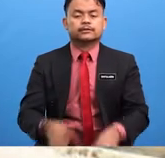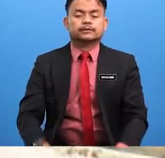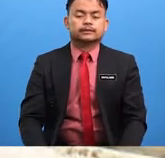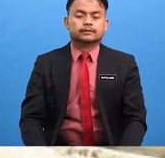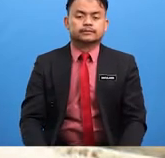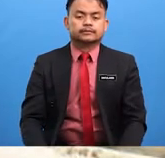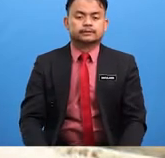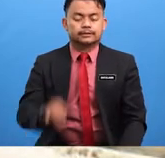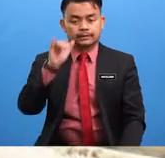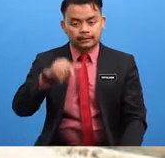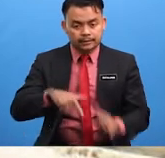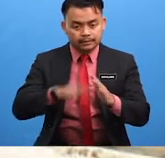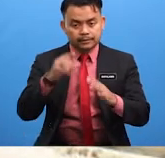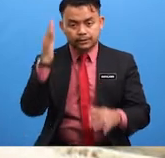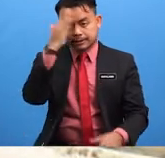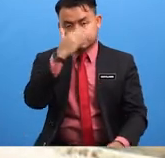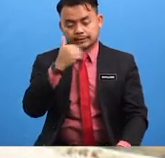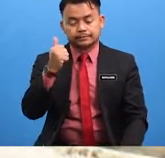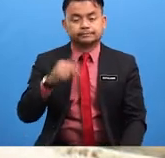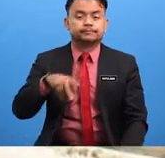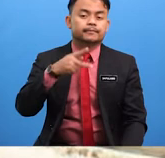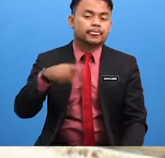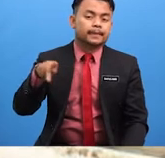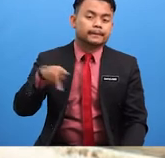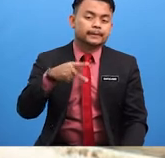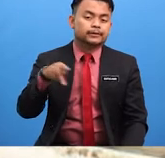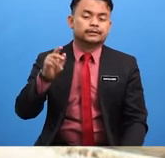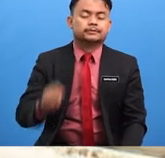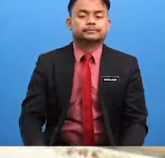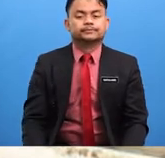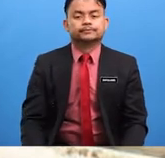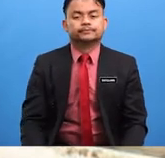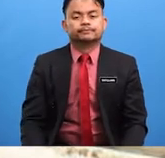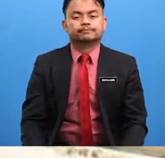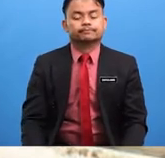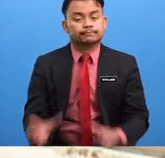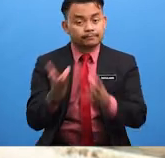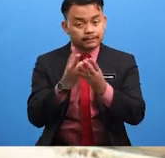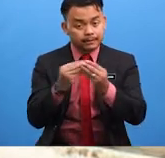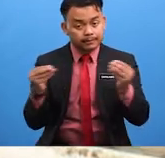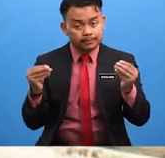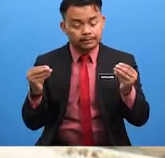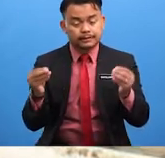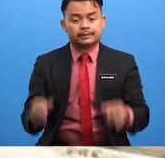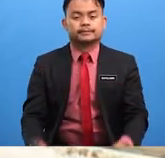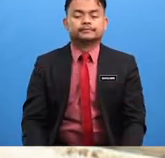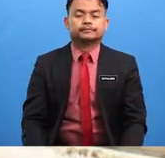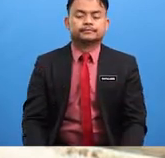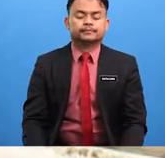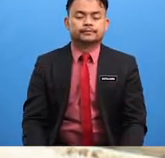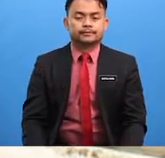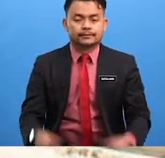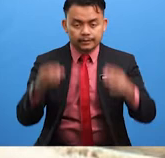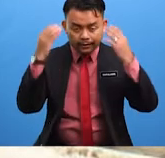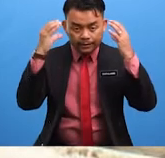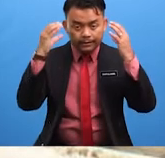Rama memanah lontar, lontar dipanah ke mana hala. Tamat sudah ilmu dihantar.